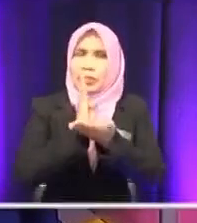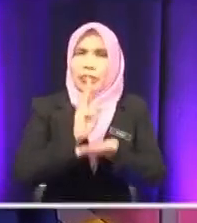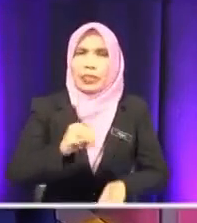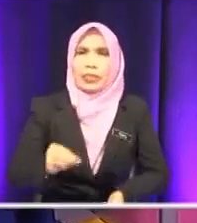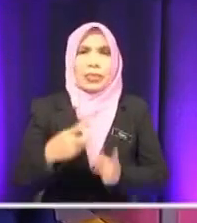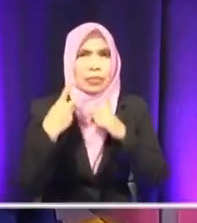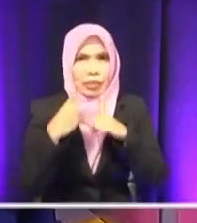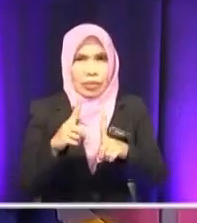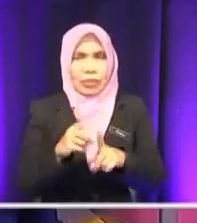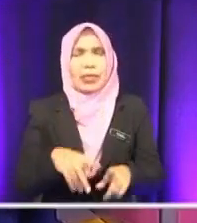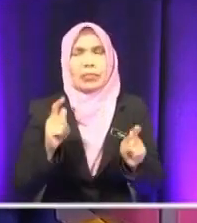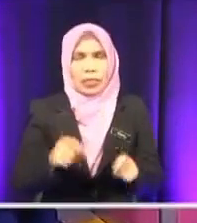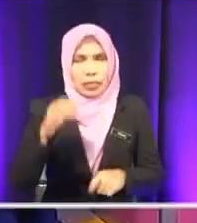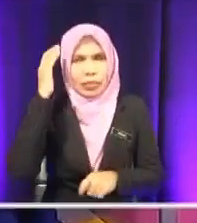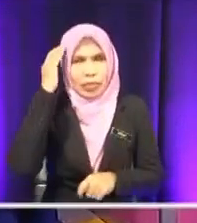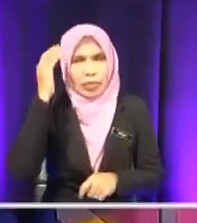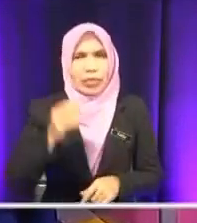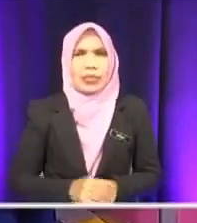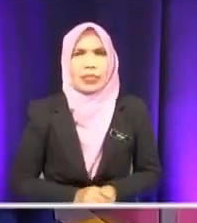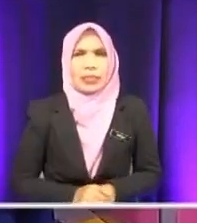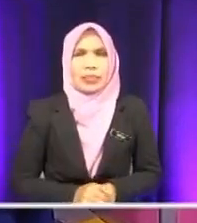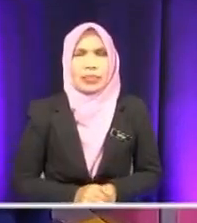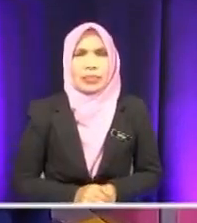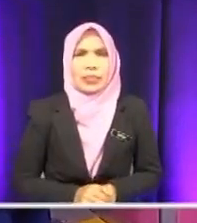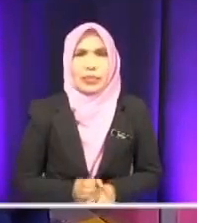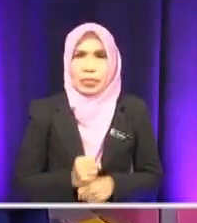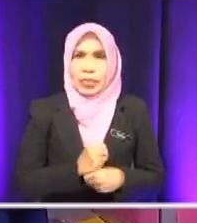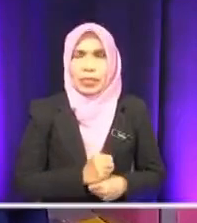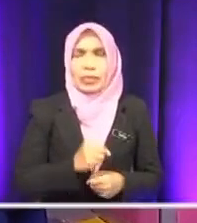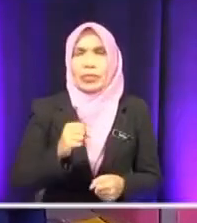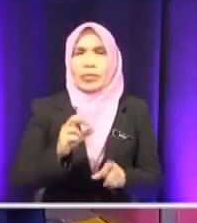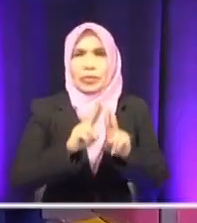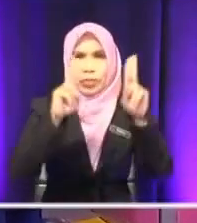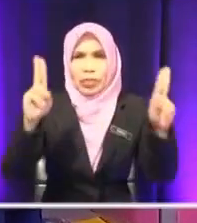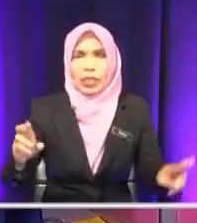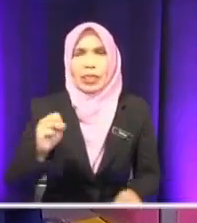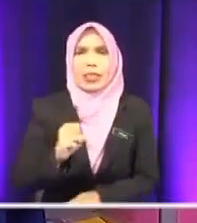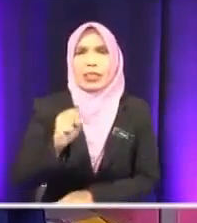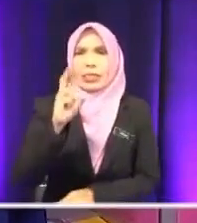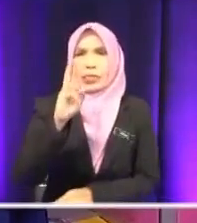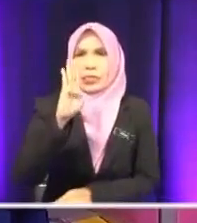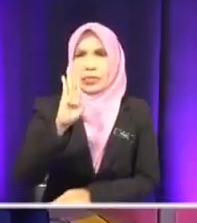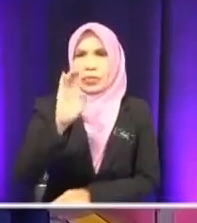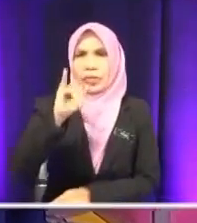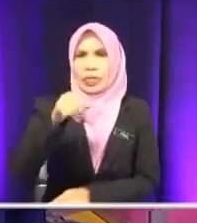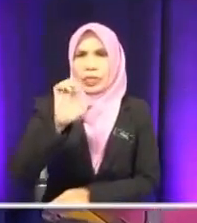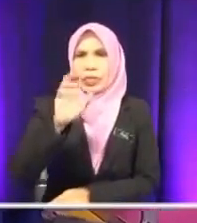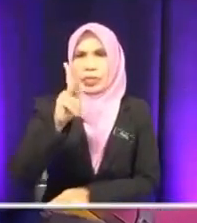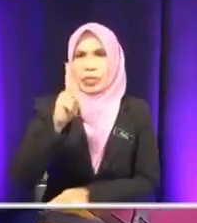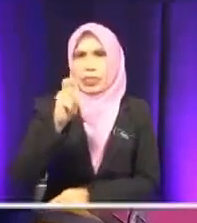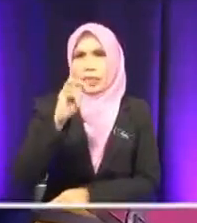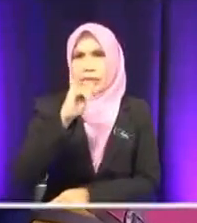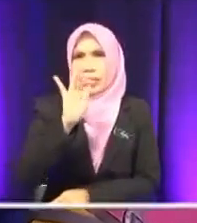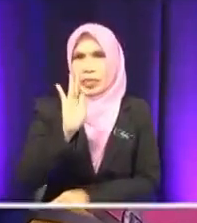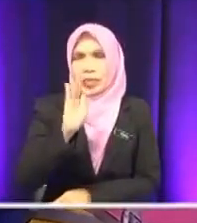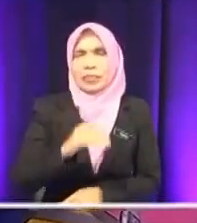menjawab Soalnya ini berbentuk ujian subjektif sepenuhnya murid-murid menggunakan kemahiran